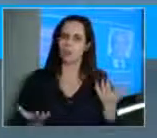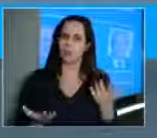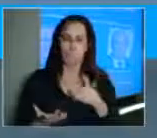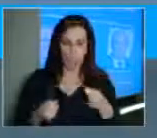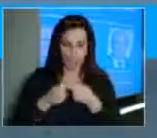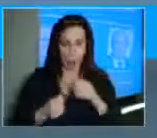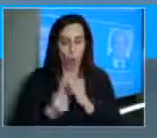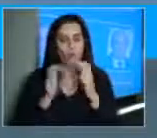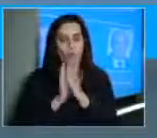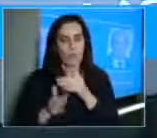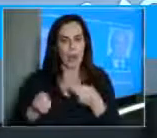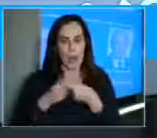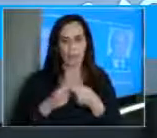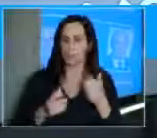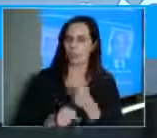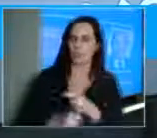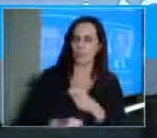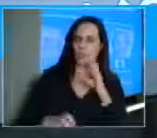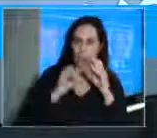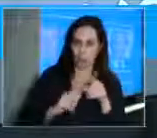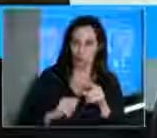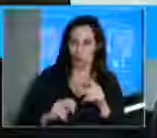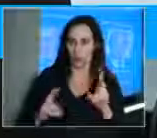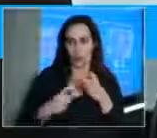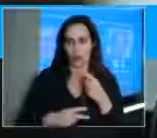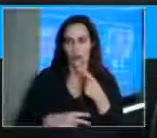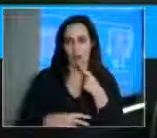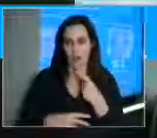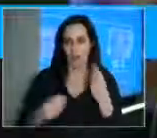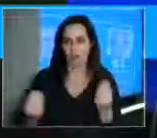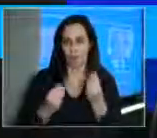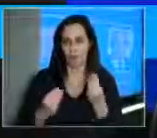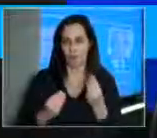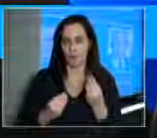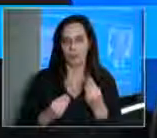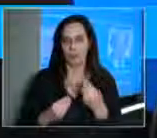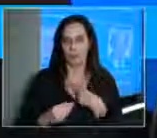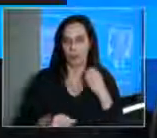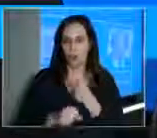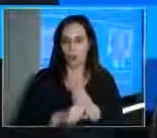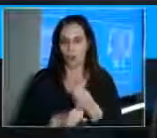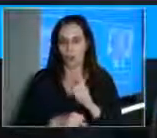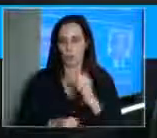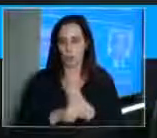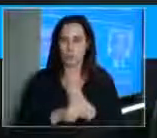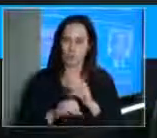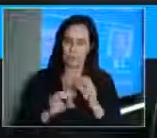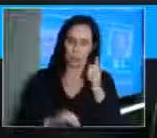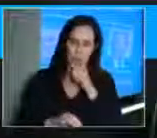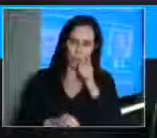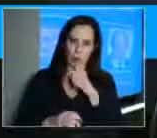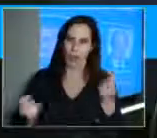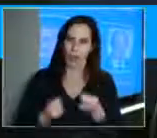את ארגנת או שביקשו ממך? איך זה עובד? בתקשורת קל לבוא ולהוציא את הדברים שבהם אנחנו לא עוסקים, לא עוסקים בעצם